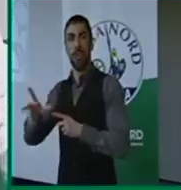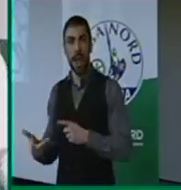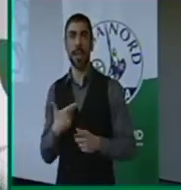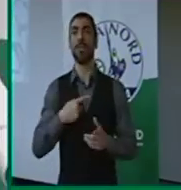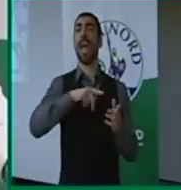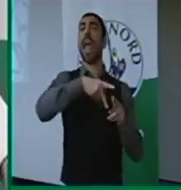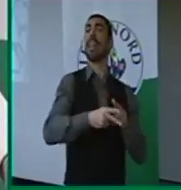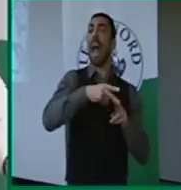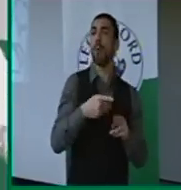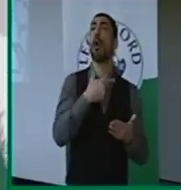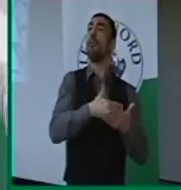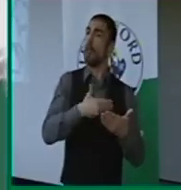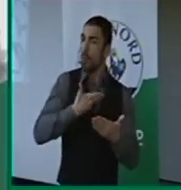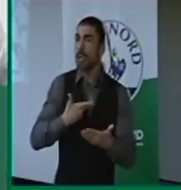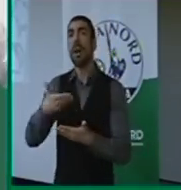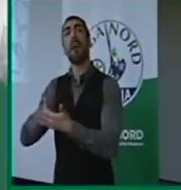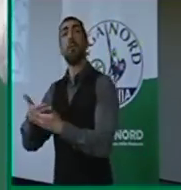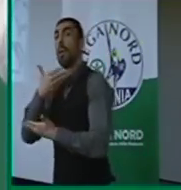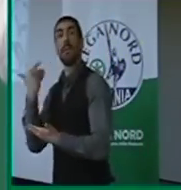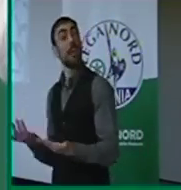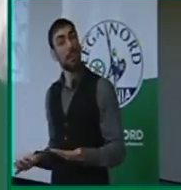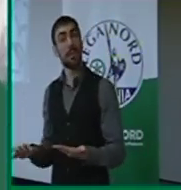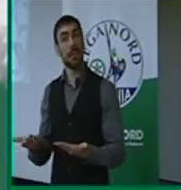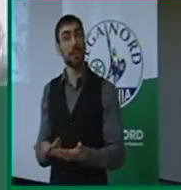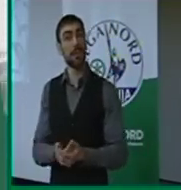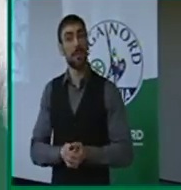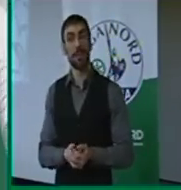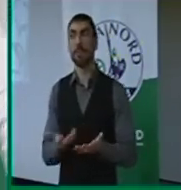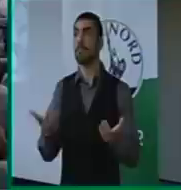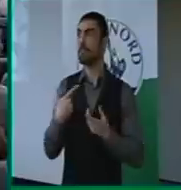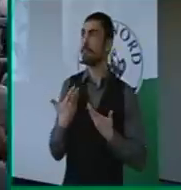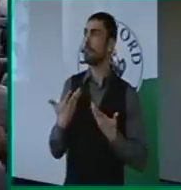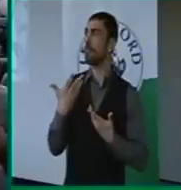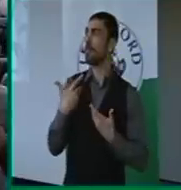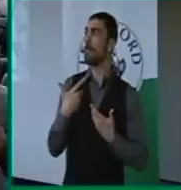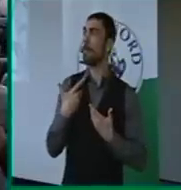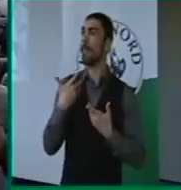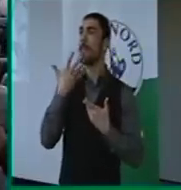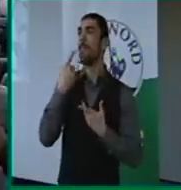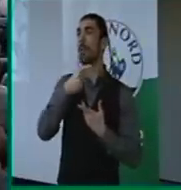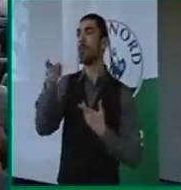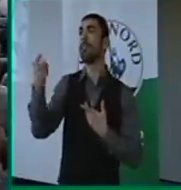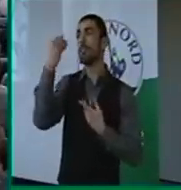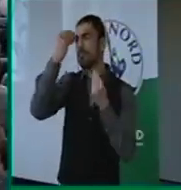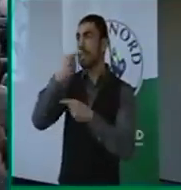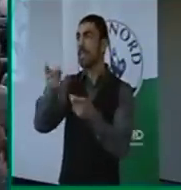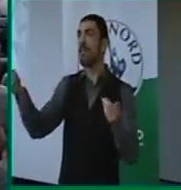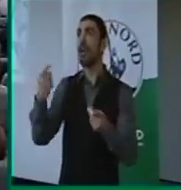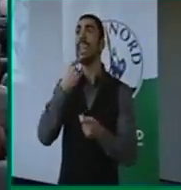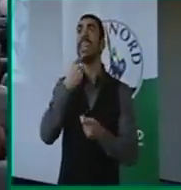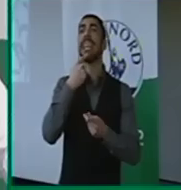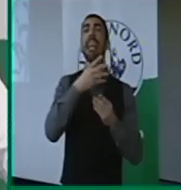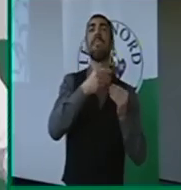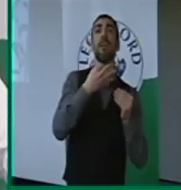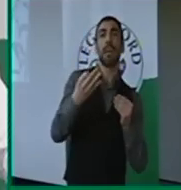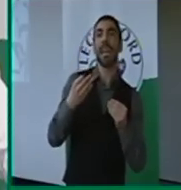gli idraulici che fanno fattura e gli idraulici che non fanno fattura lascio a voi decidere chi fa bene o chi fa male nei confronti di uno